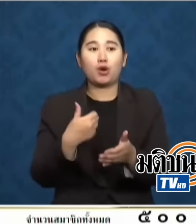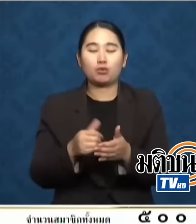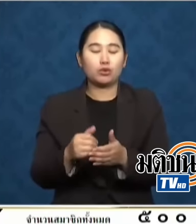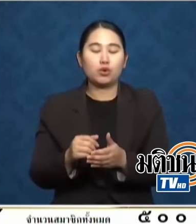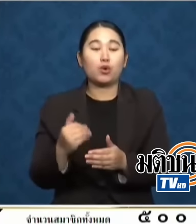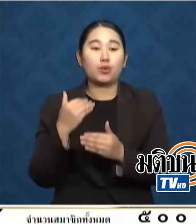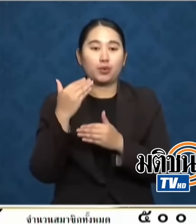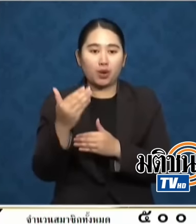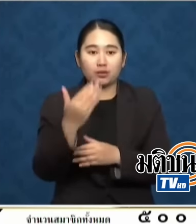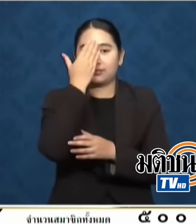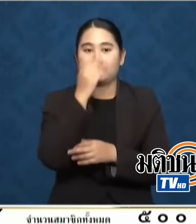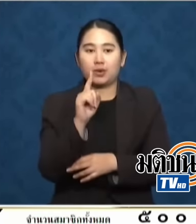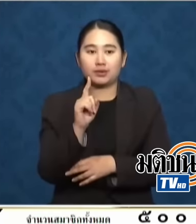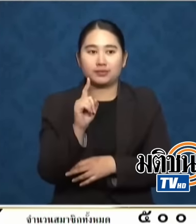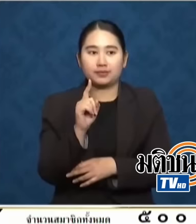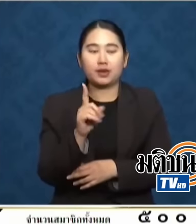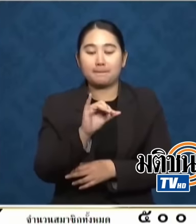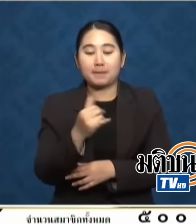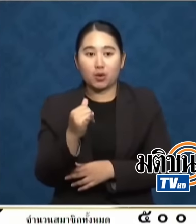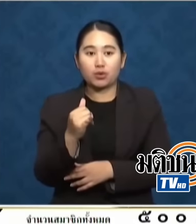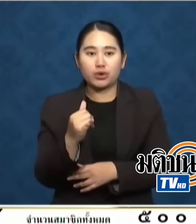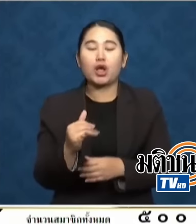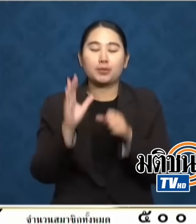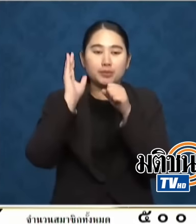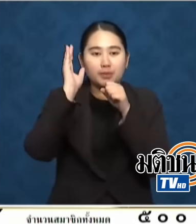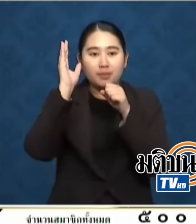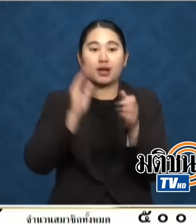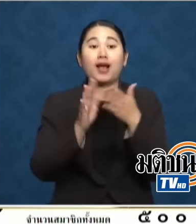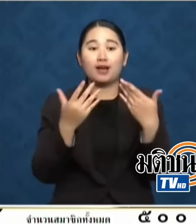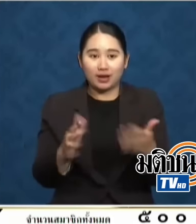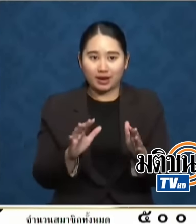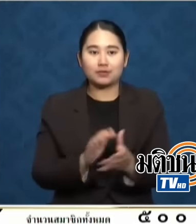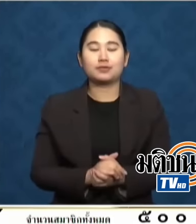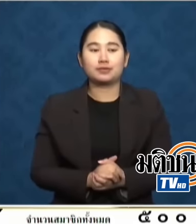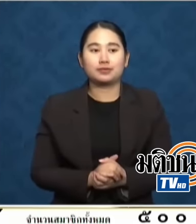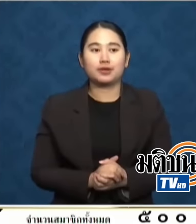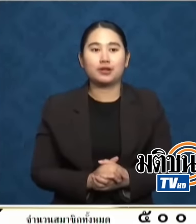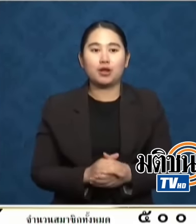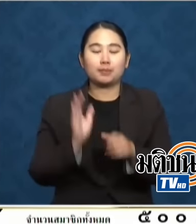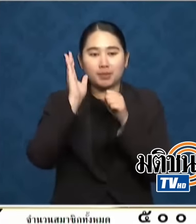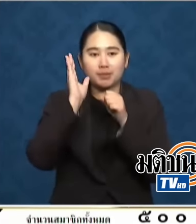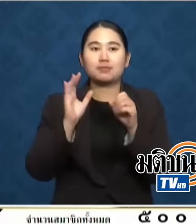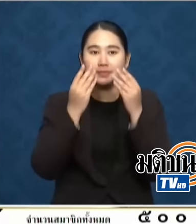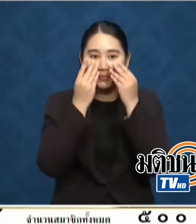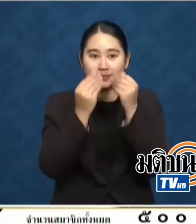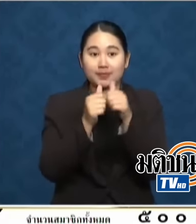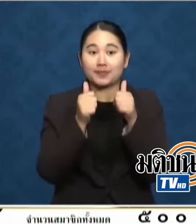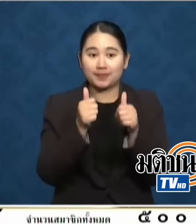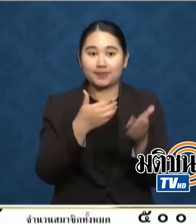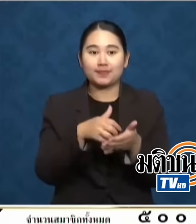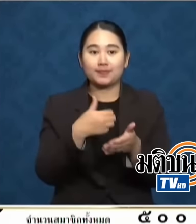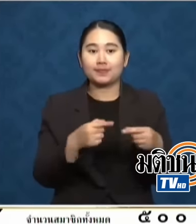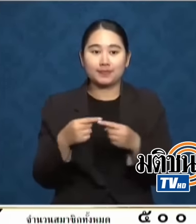จากว่าท่านสมาชิกบางท่านก็ได้พูดเรื่องนี้แล้วอย่างค่อนข้างจะละเอียดท่านประธ